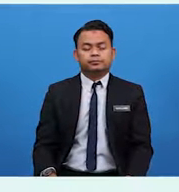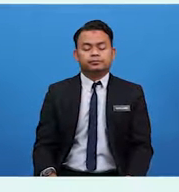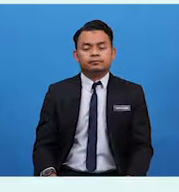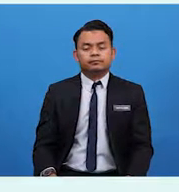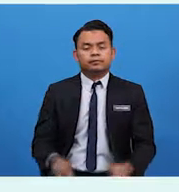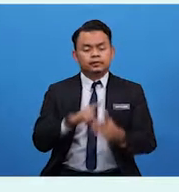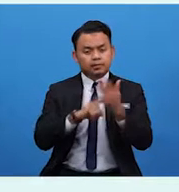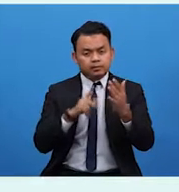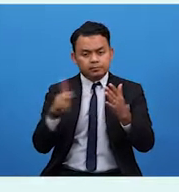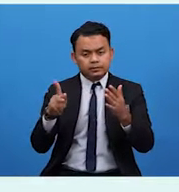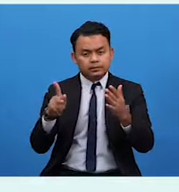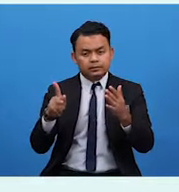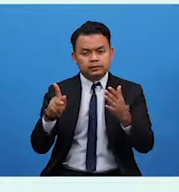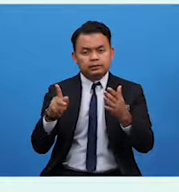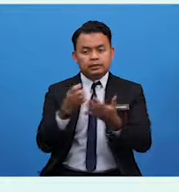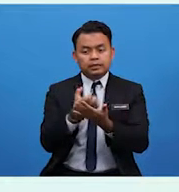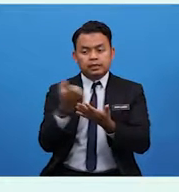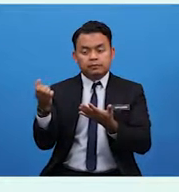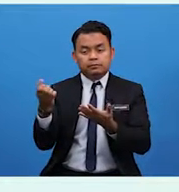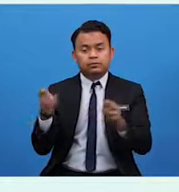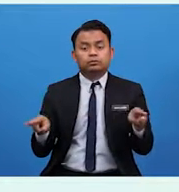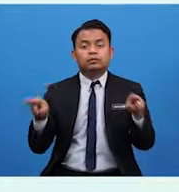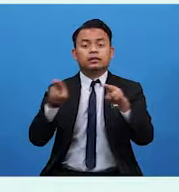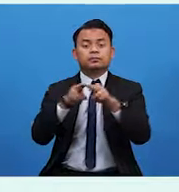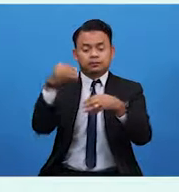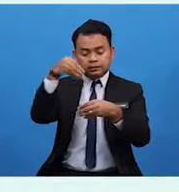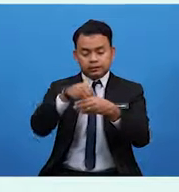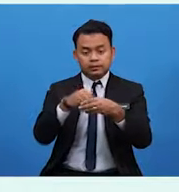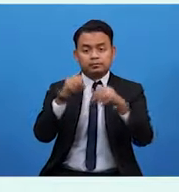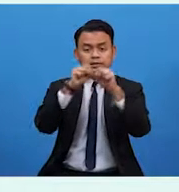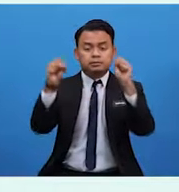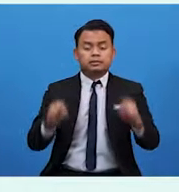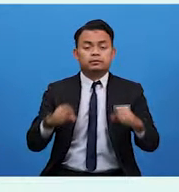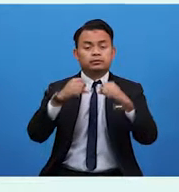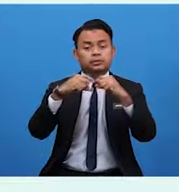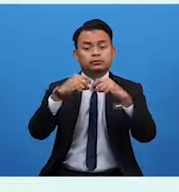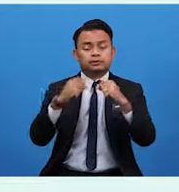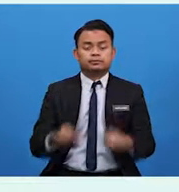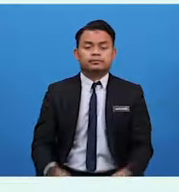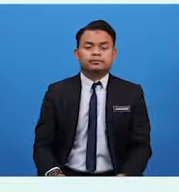dalam sistem elektrik?